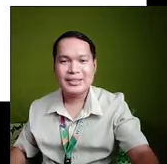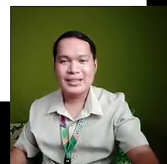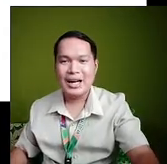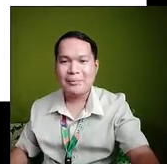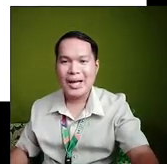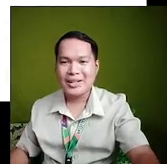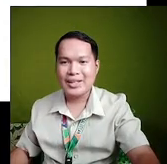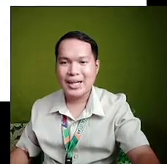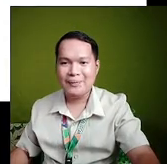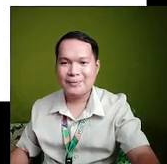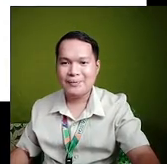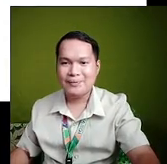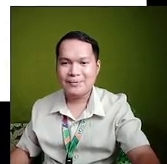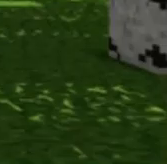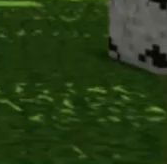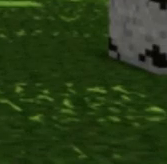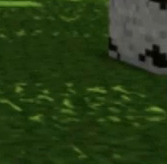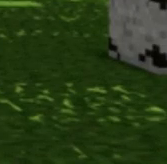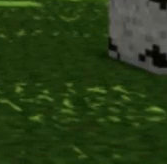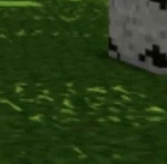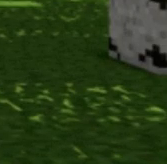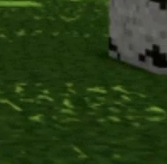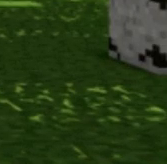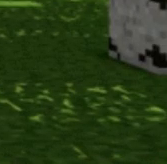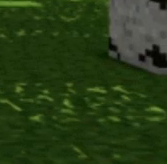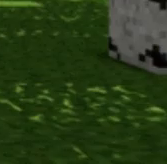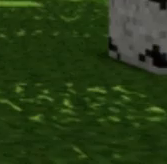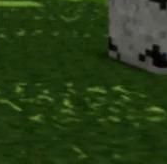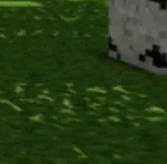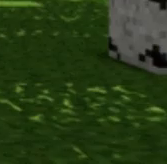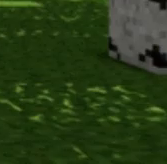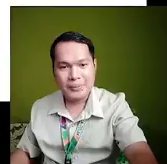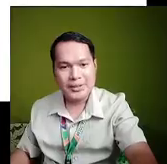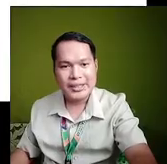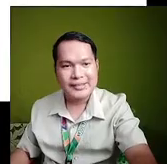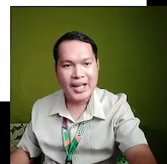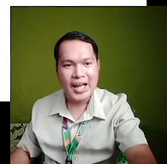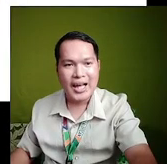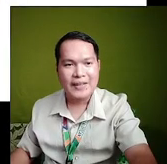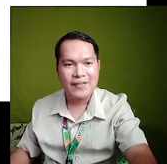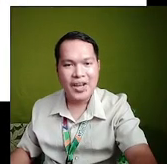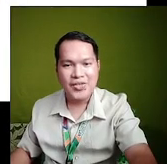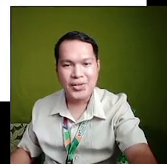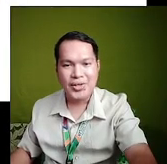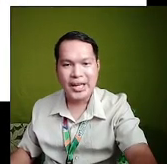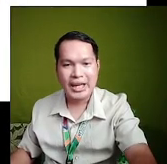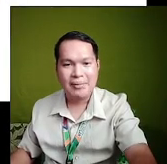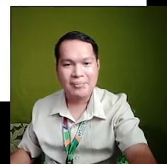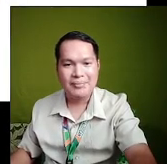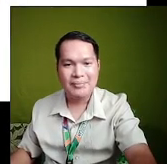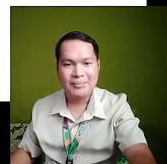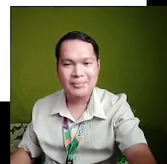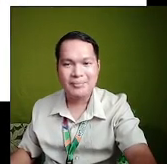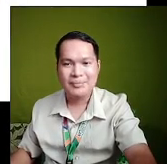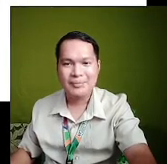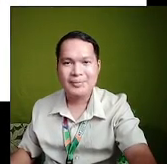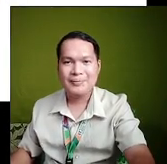Ang Minecraft ay mapupunta sa Adventure Game.